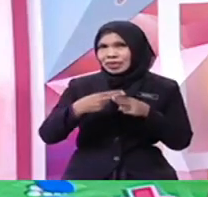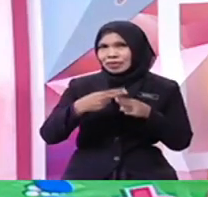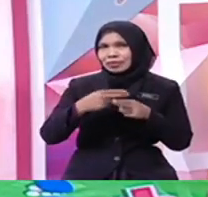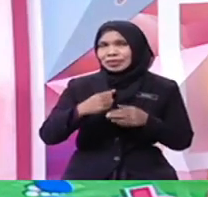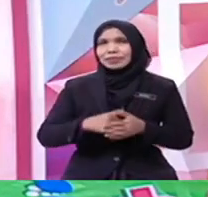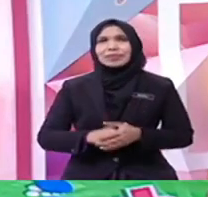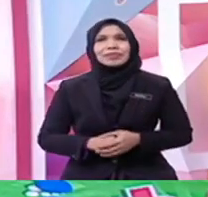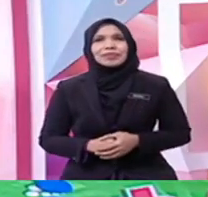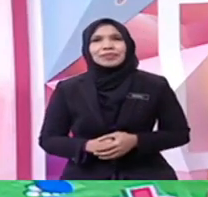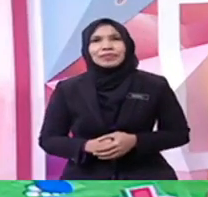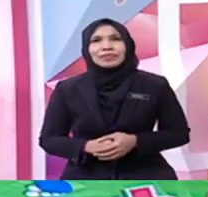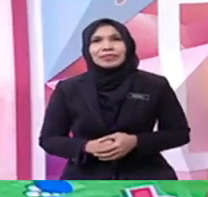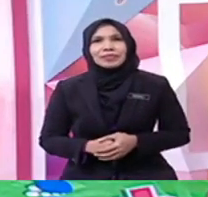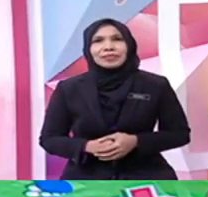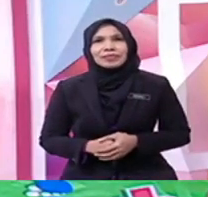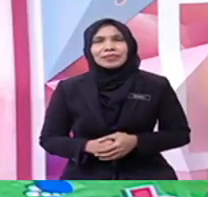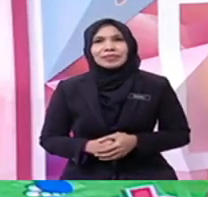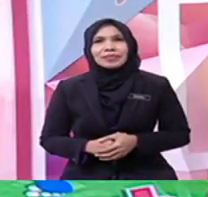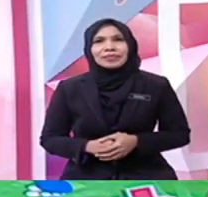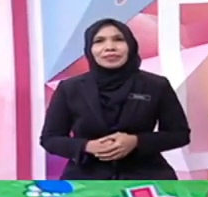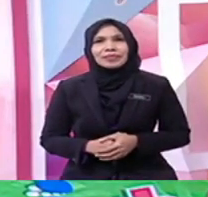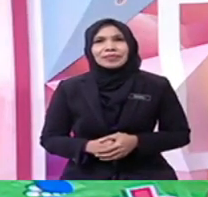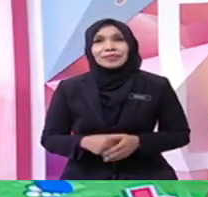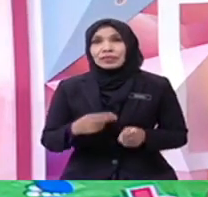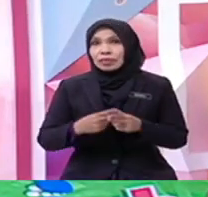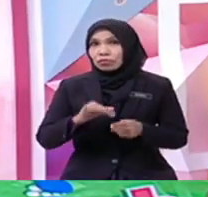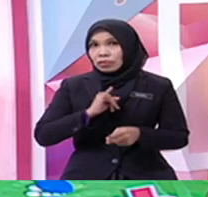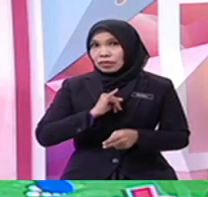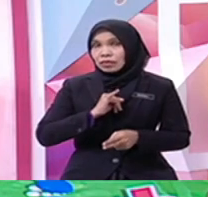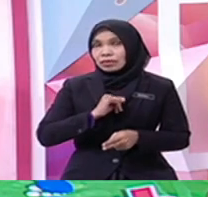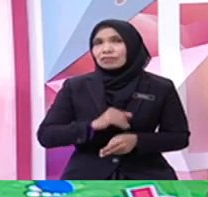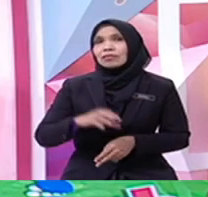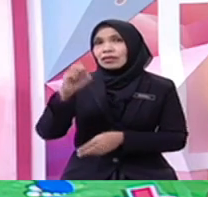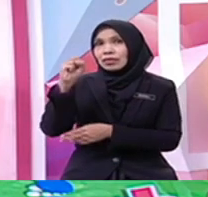nih oke mengeja nama Oke name saya